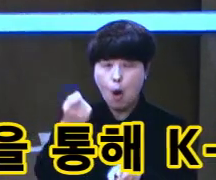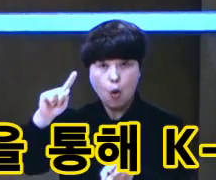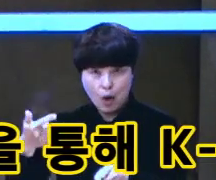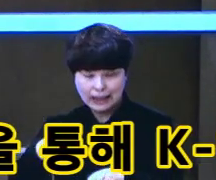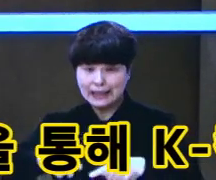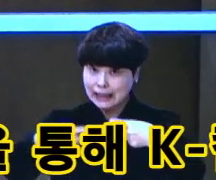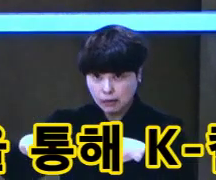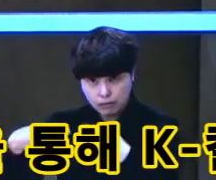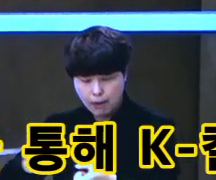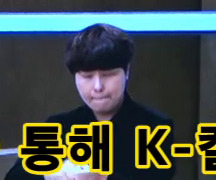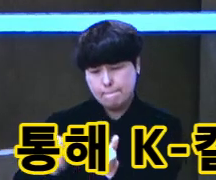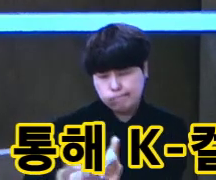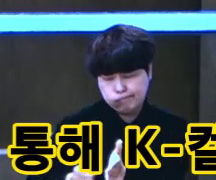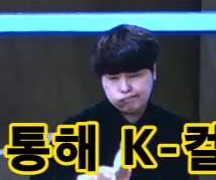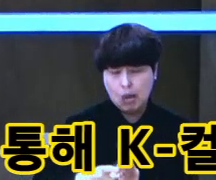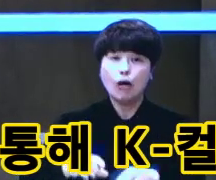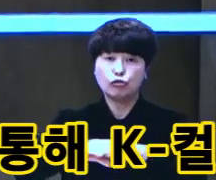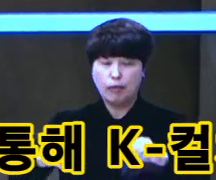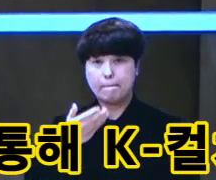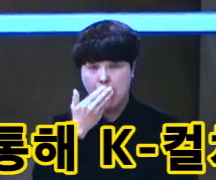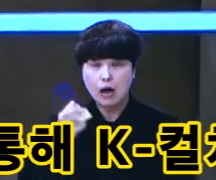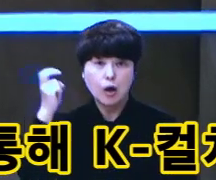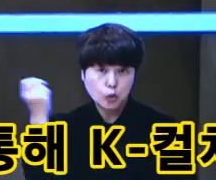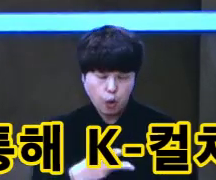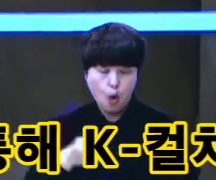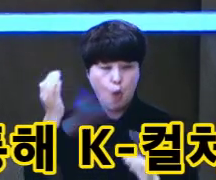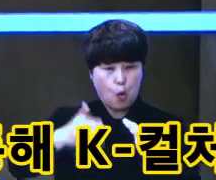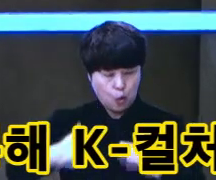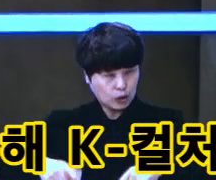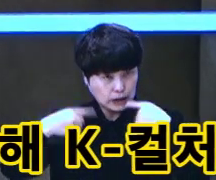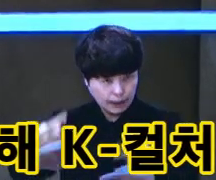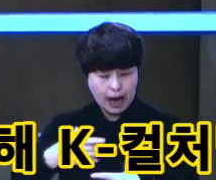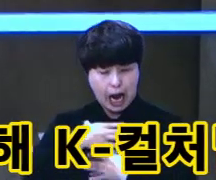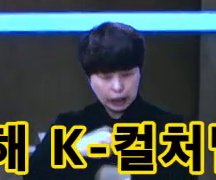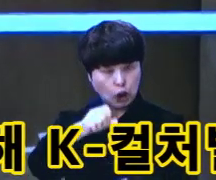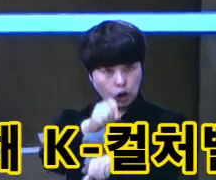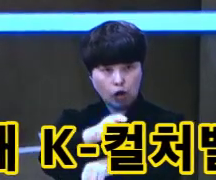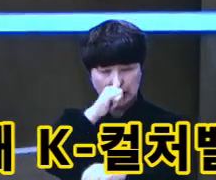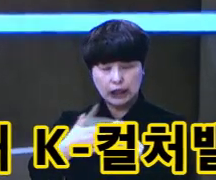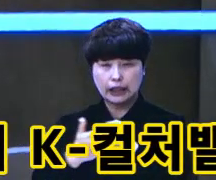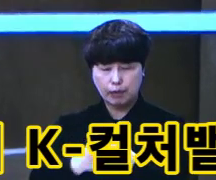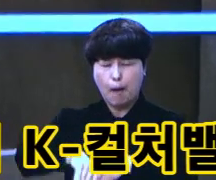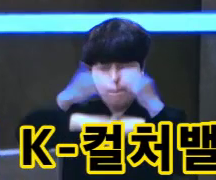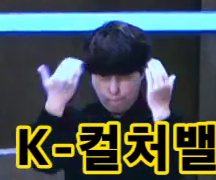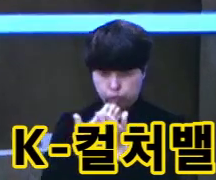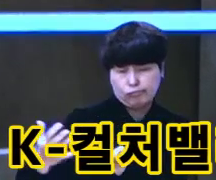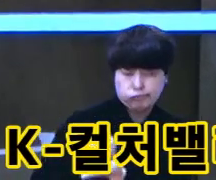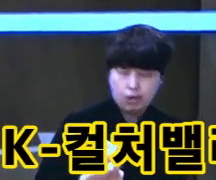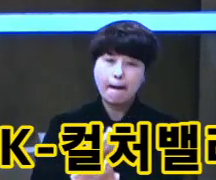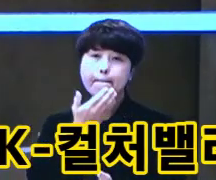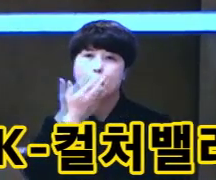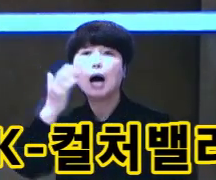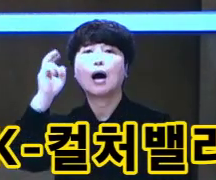보장하여 신속하게 추진하면서도 공공 참여를 통한 안정성도 모두 확보할 수 있도록 해야 할